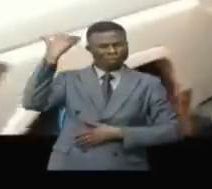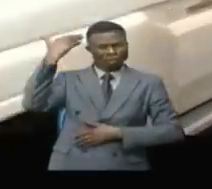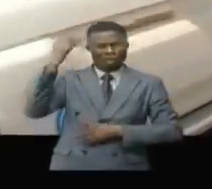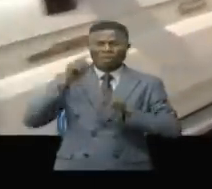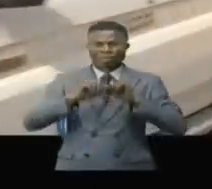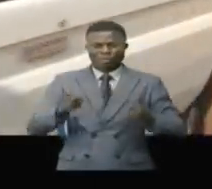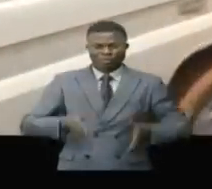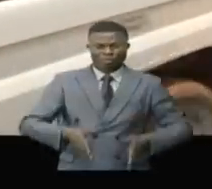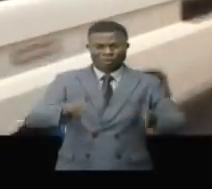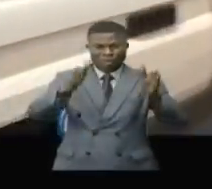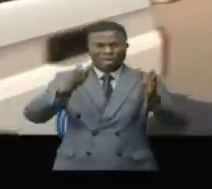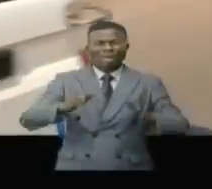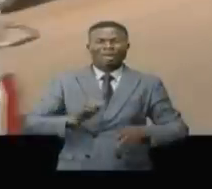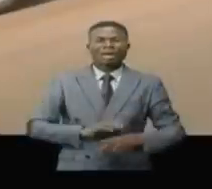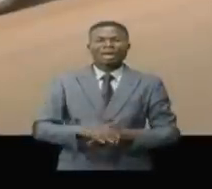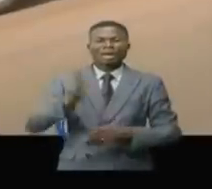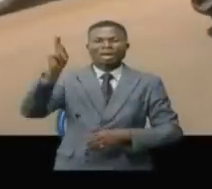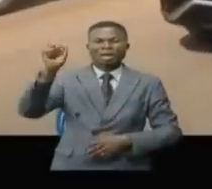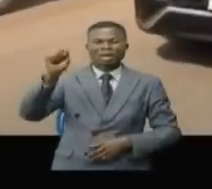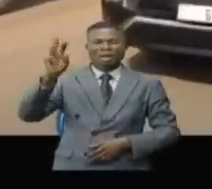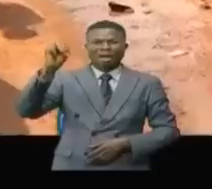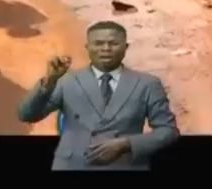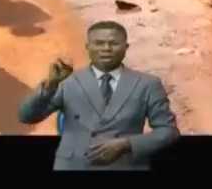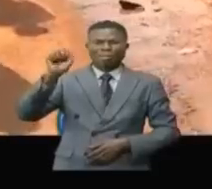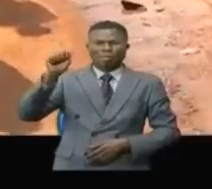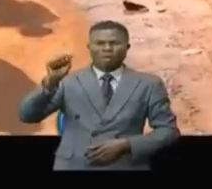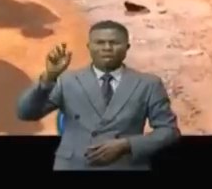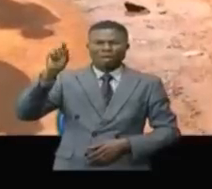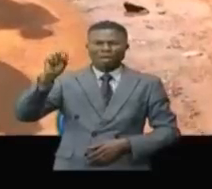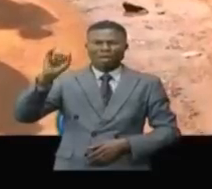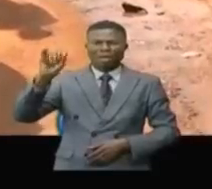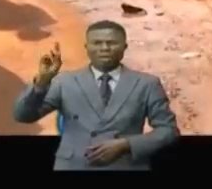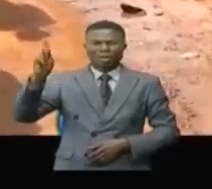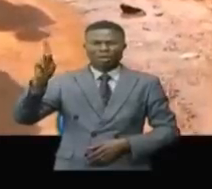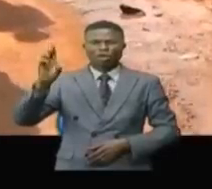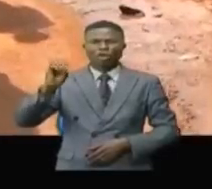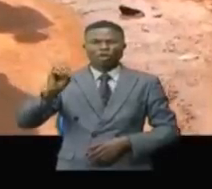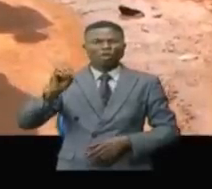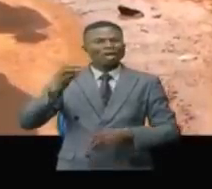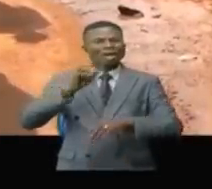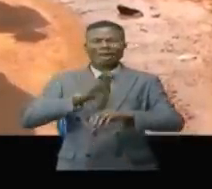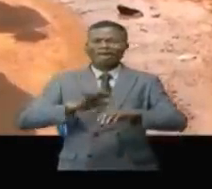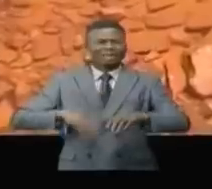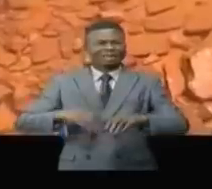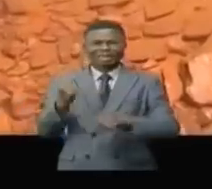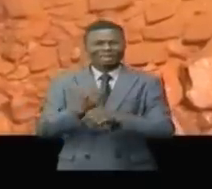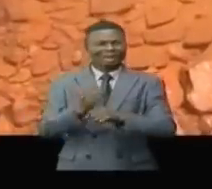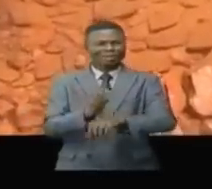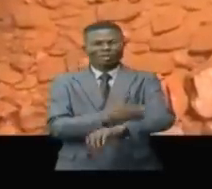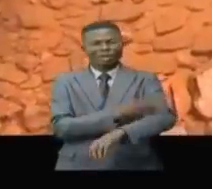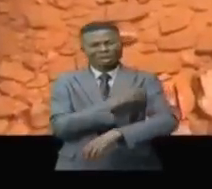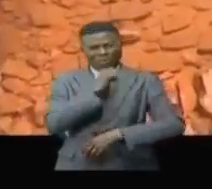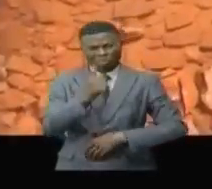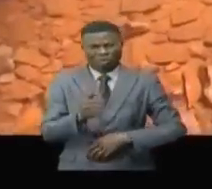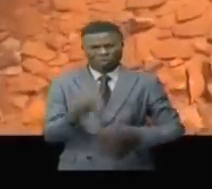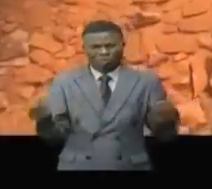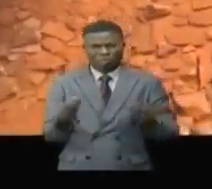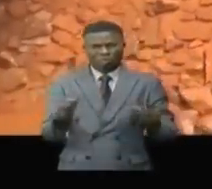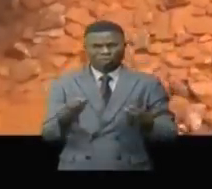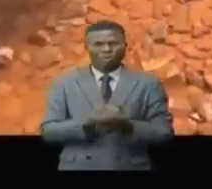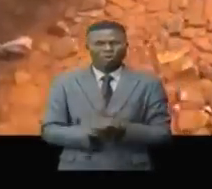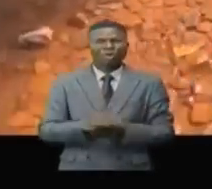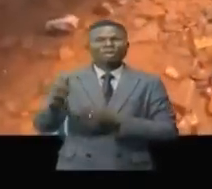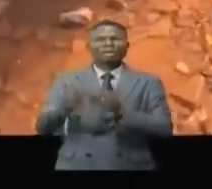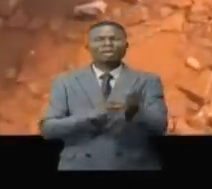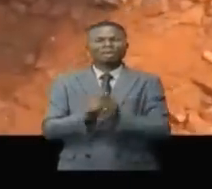sur le boulevard Kamagnola, Jacques Kabula Katwe a déploré le retard pris dans la réalisation des travaux. À la base, des tuyaux défectueux